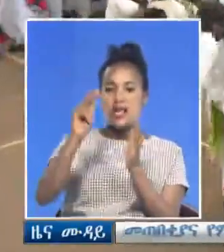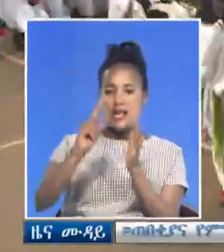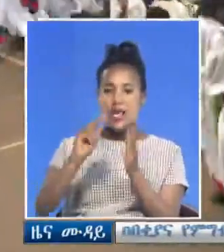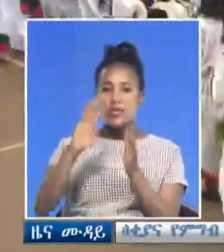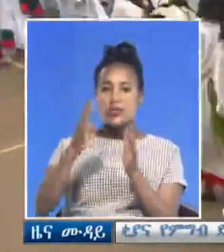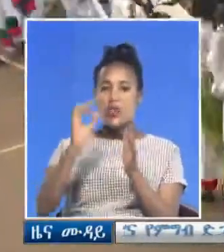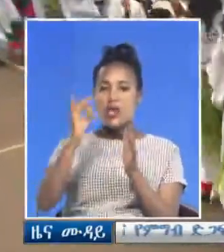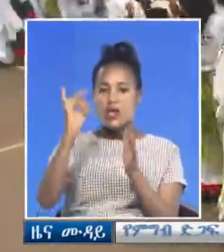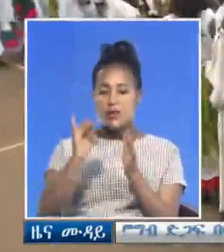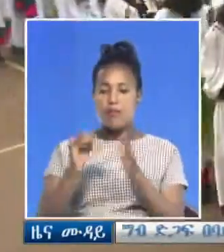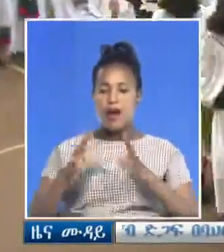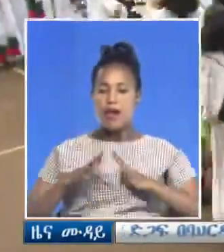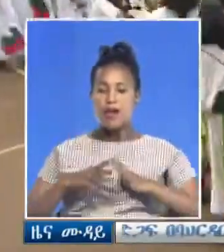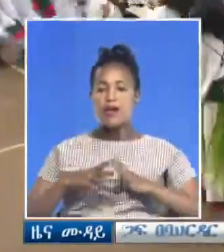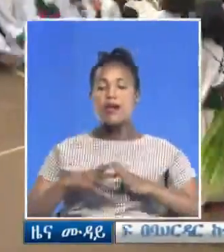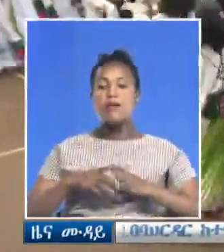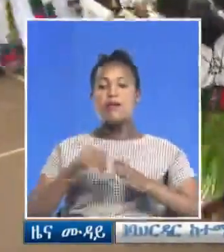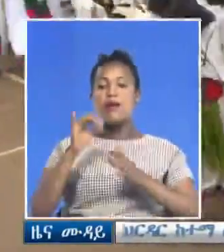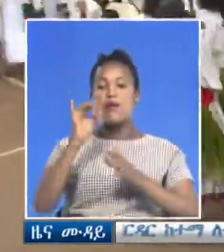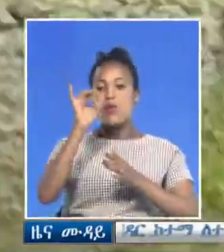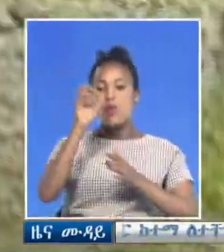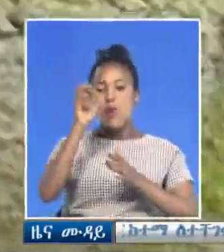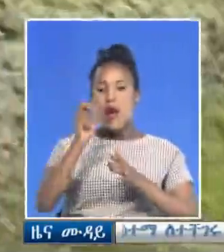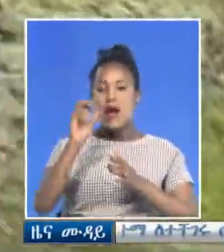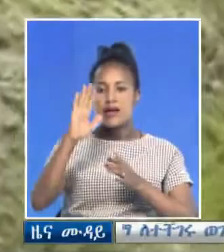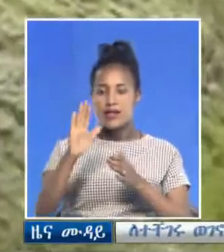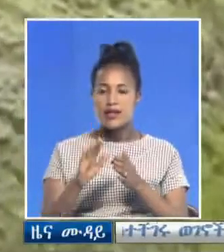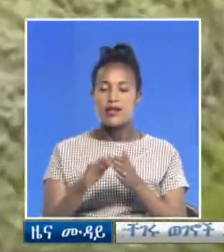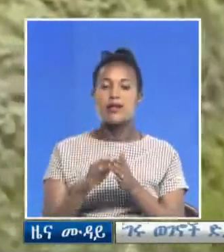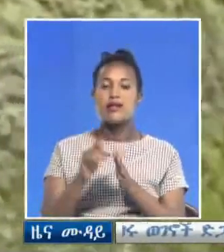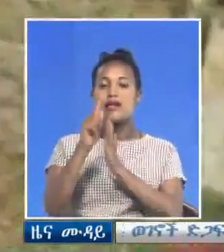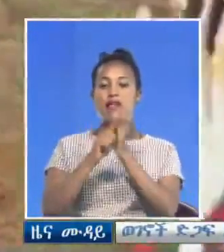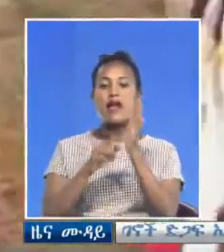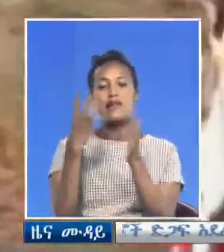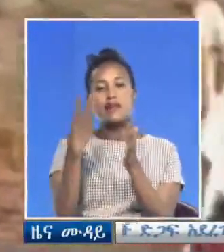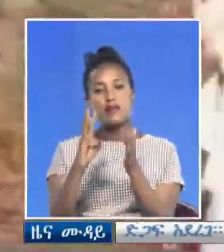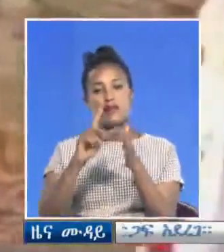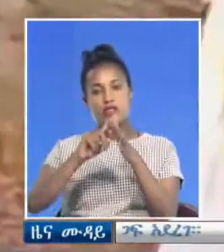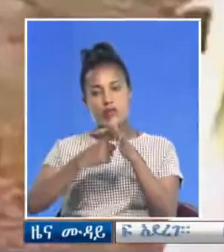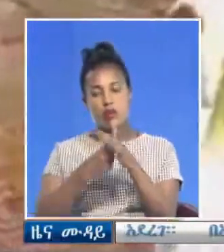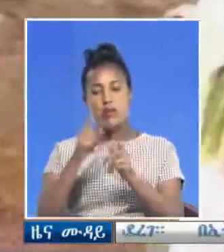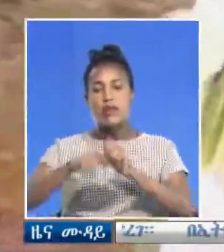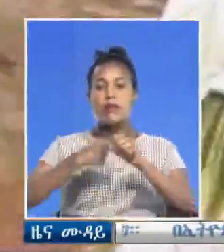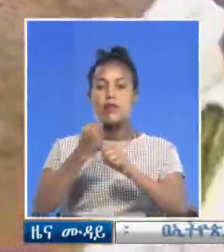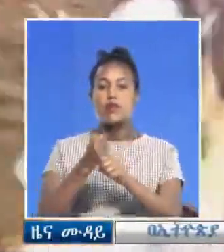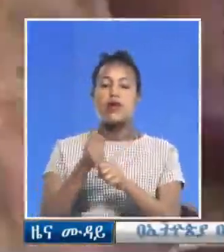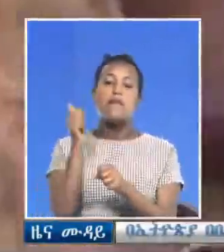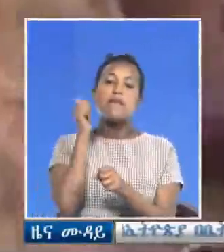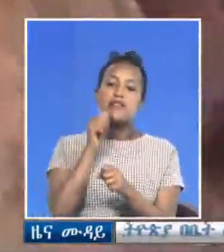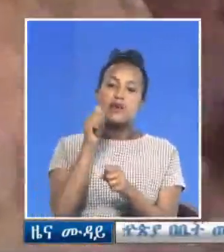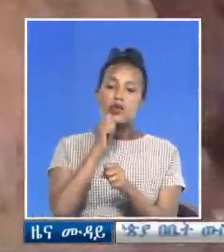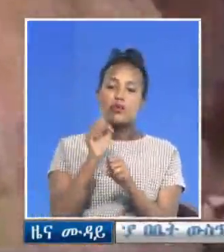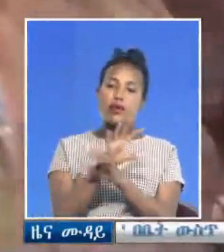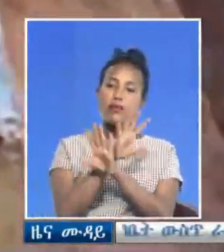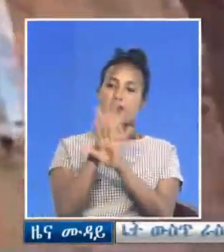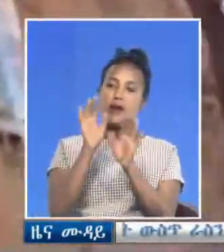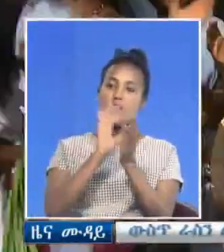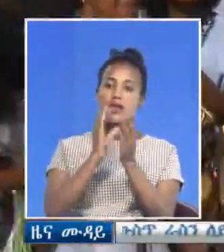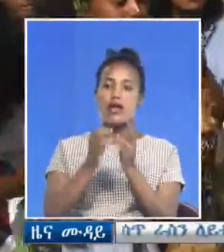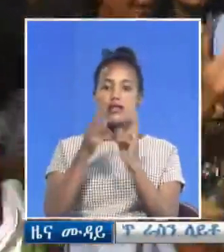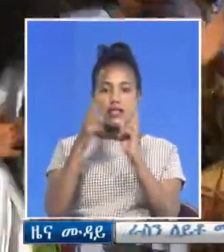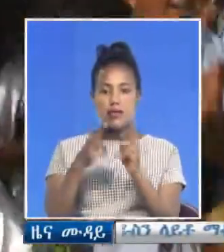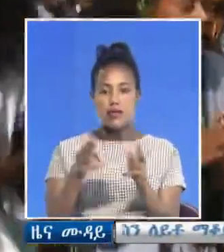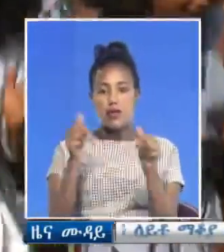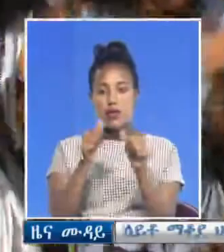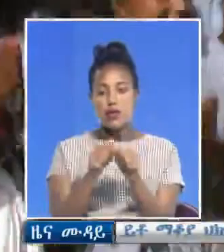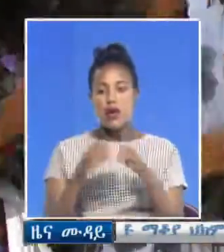ሶለል በዓላት በዋገምራ ላስታላሊበላና ራያ ቆቦ ከነሐሴ 16 ጀምሮ በየዓመቱ በልጃገረዶች በደመቀ ሁኔታ ሲከበሩ